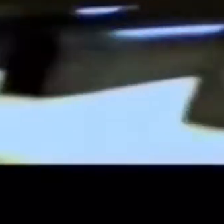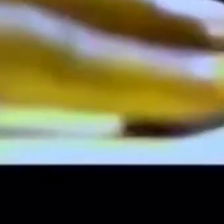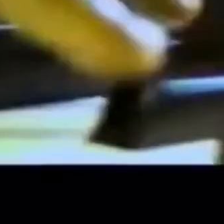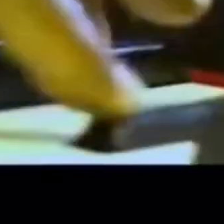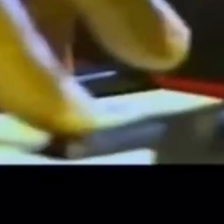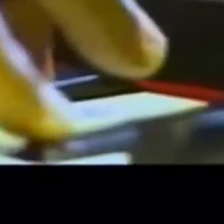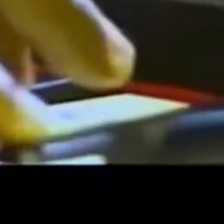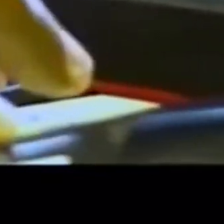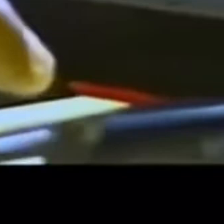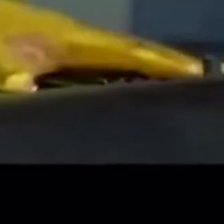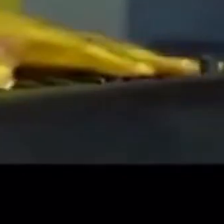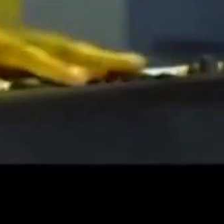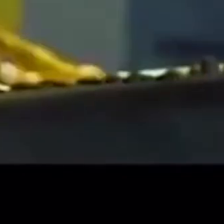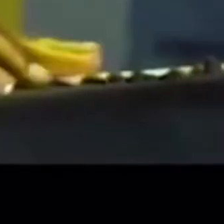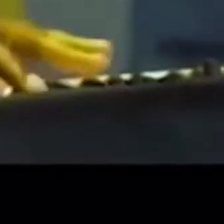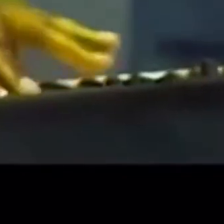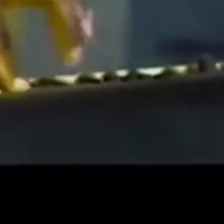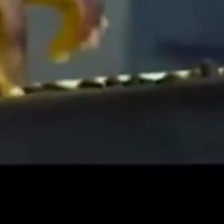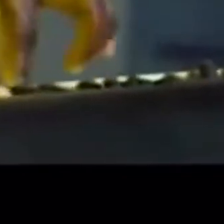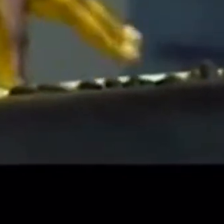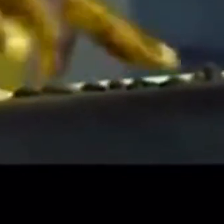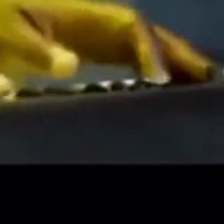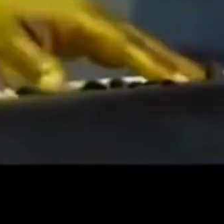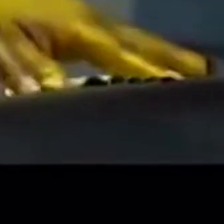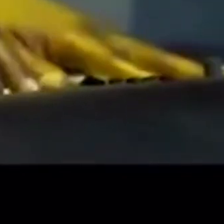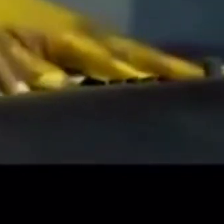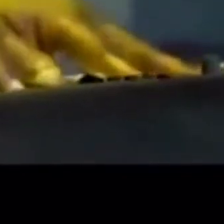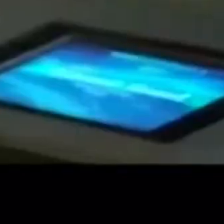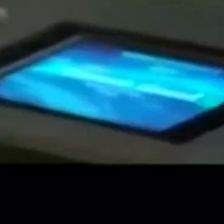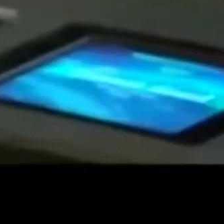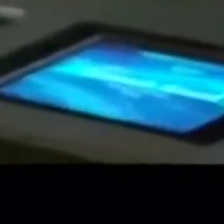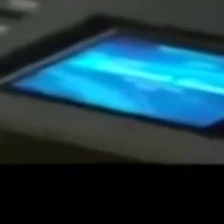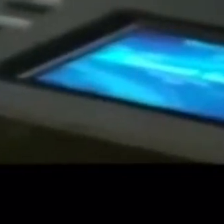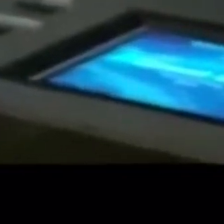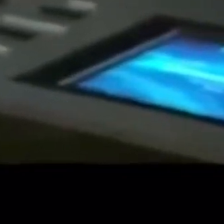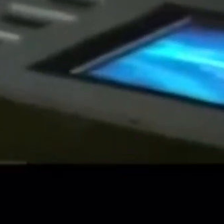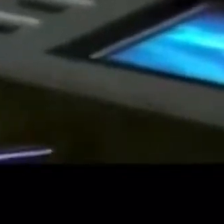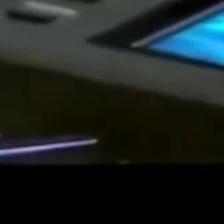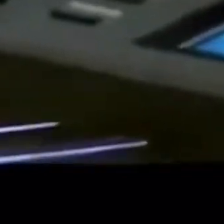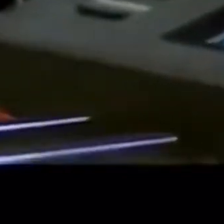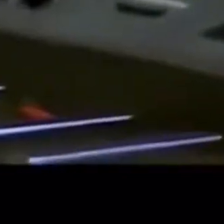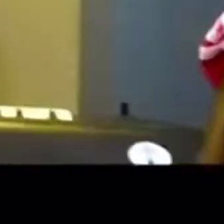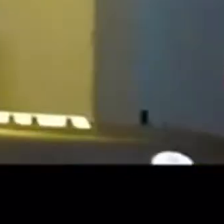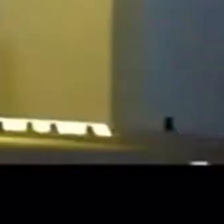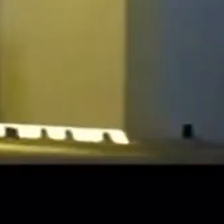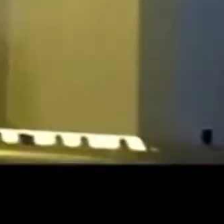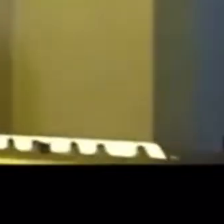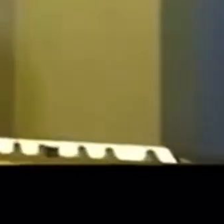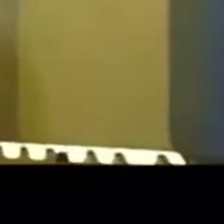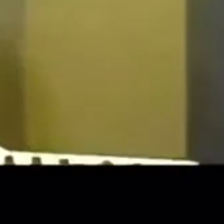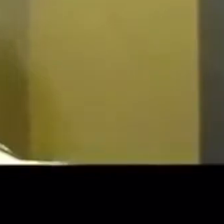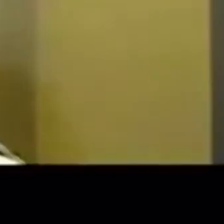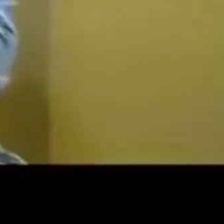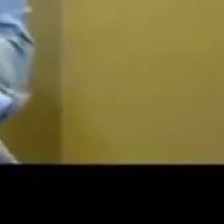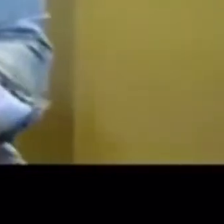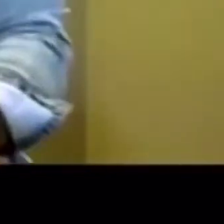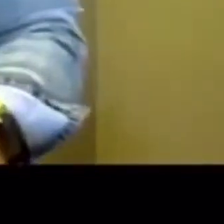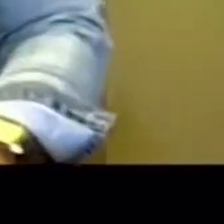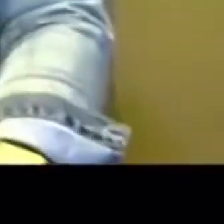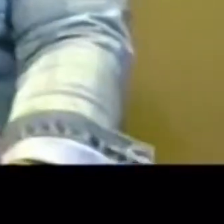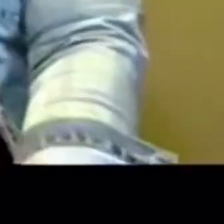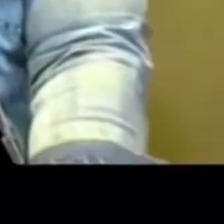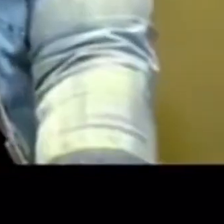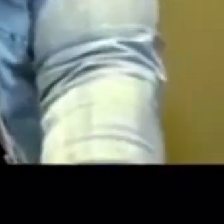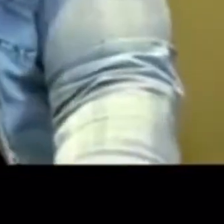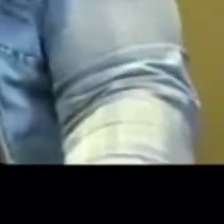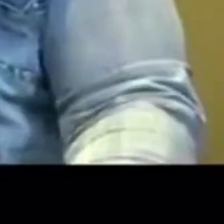tumani angelo anu, andipeze mugetse mani. Zikuoneka ngati